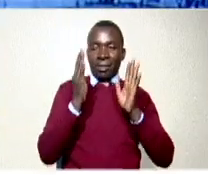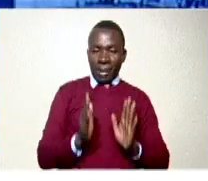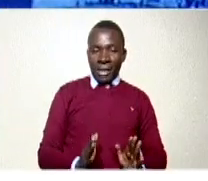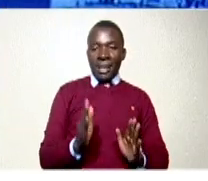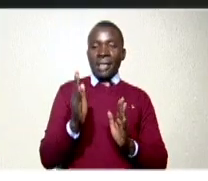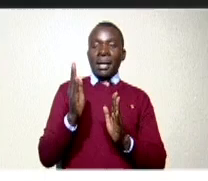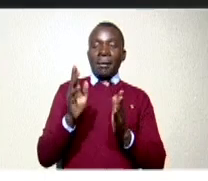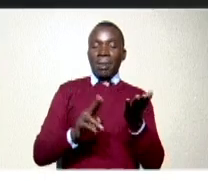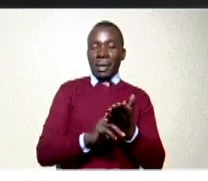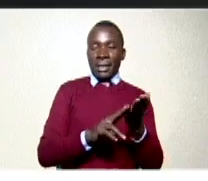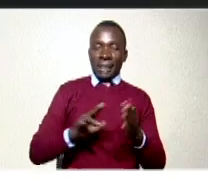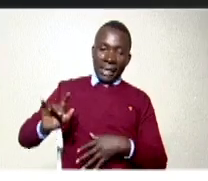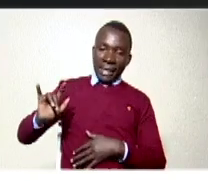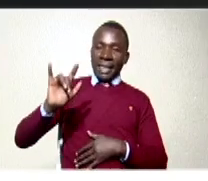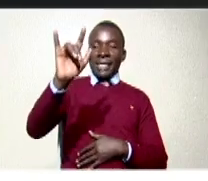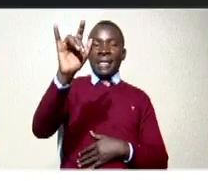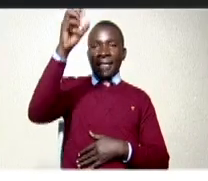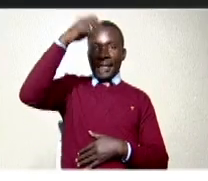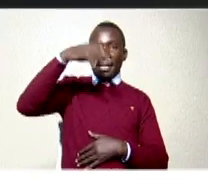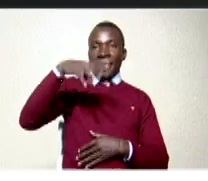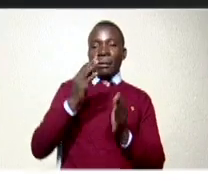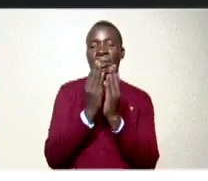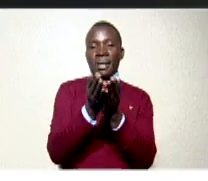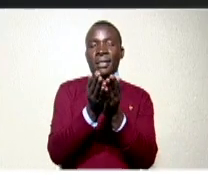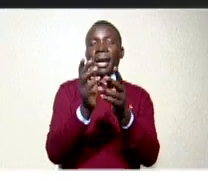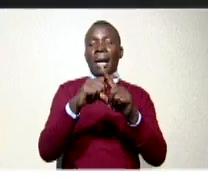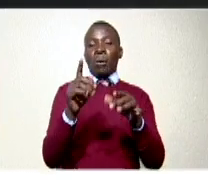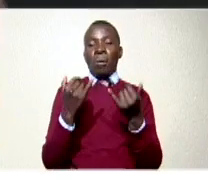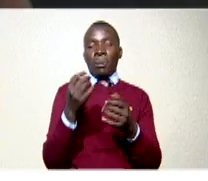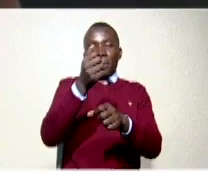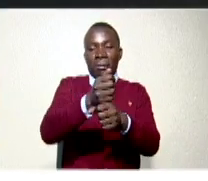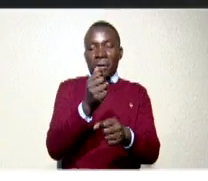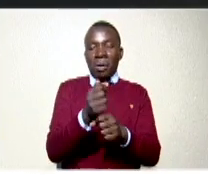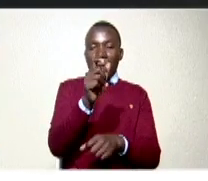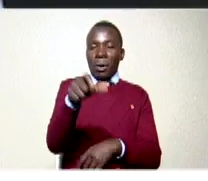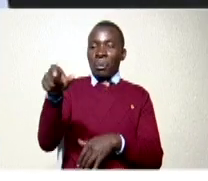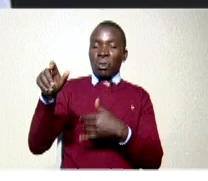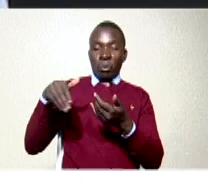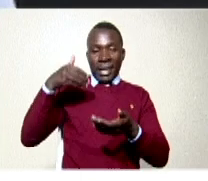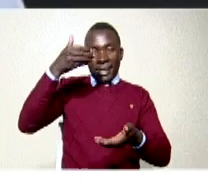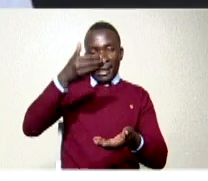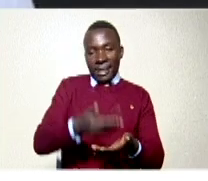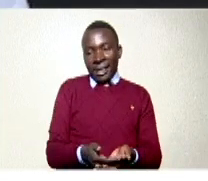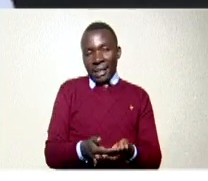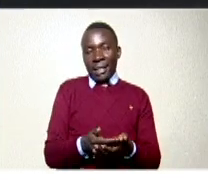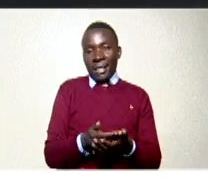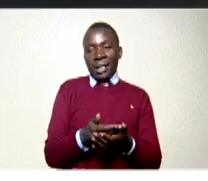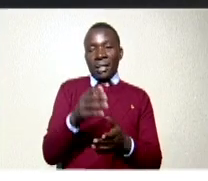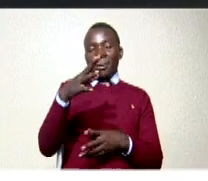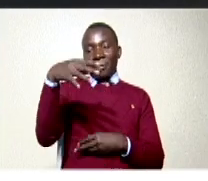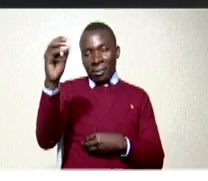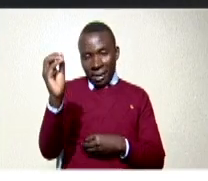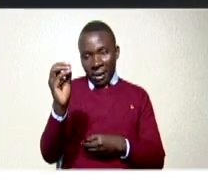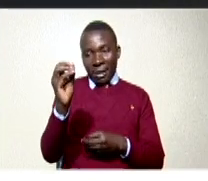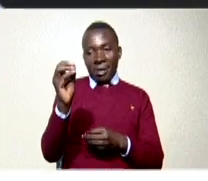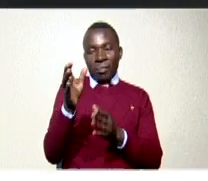batega indege y'urugendo Kigali Kamembe ariko kuri ubu bikaba biri gukorwa kuri buri wese ujya muri iki